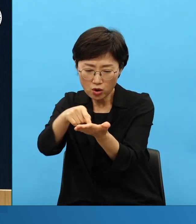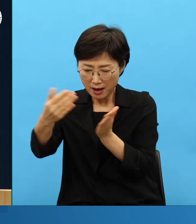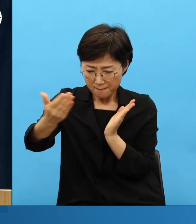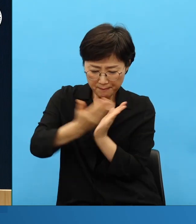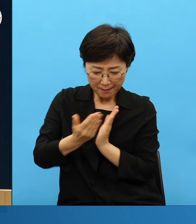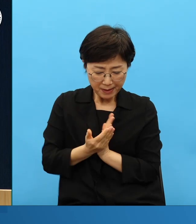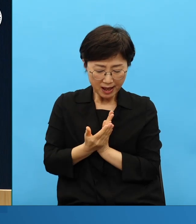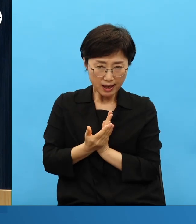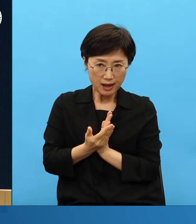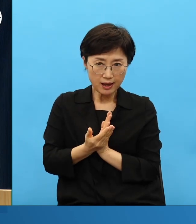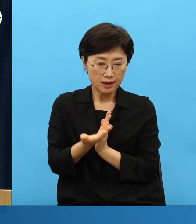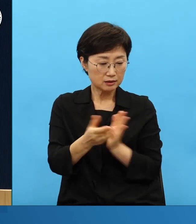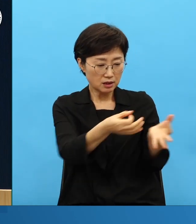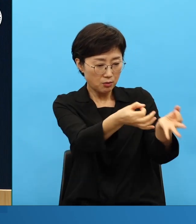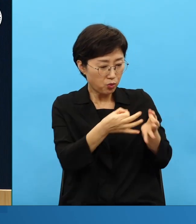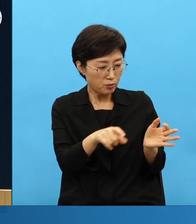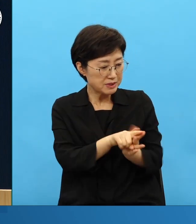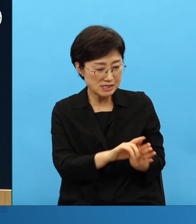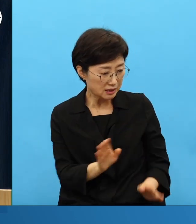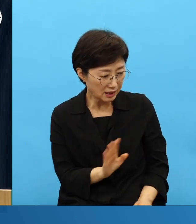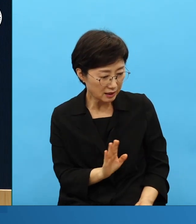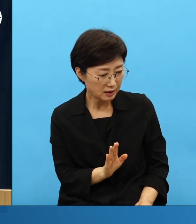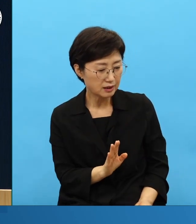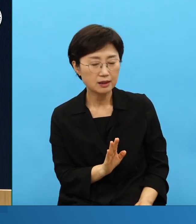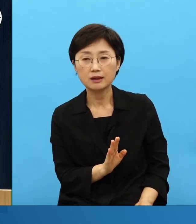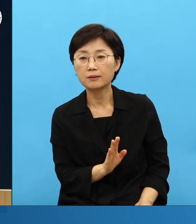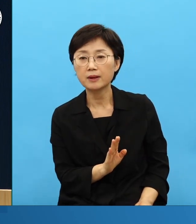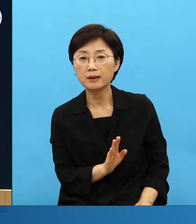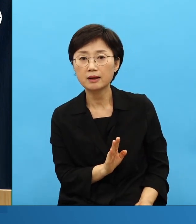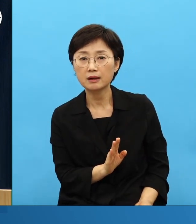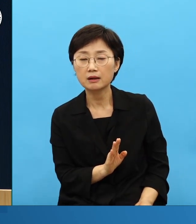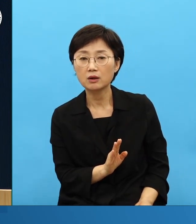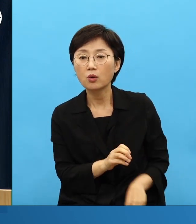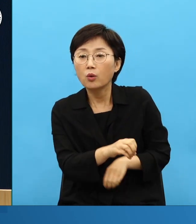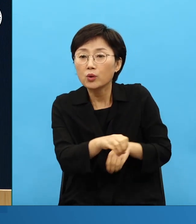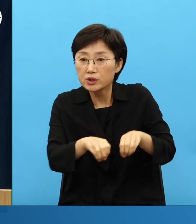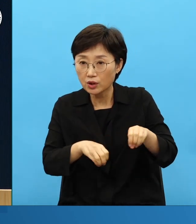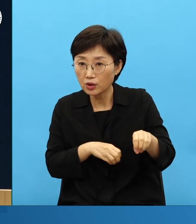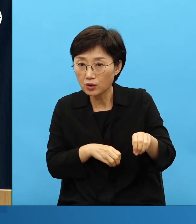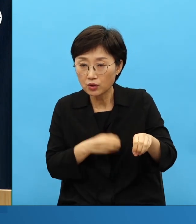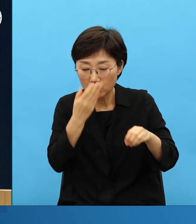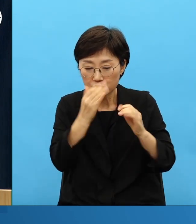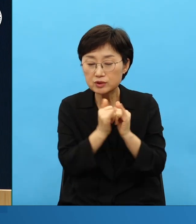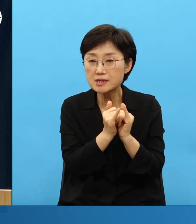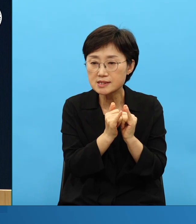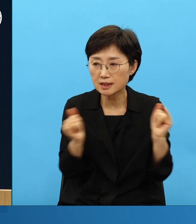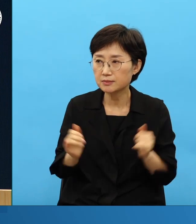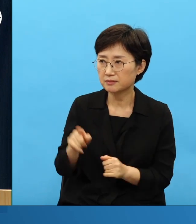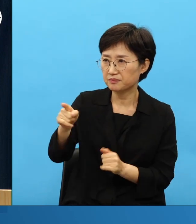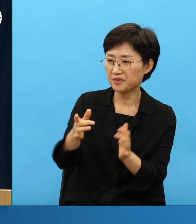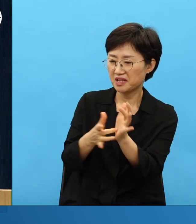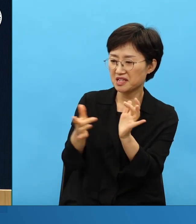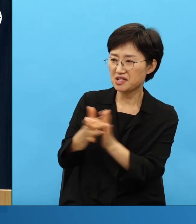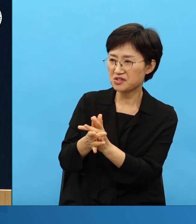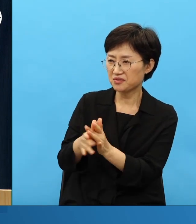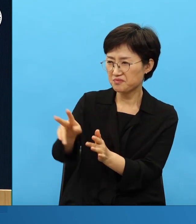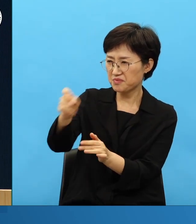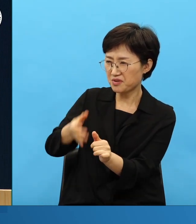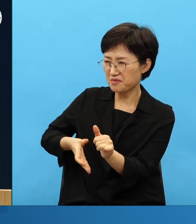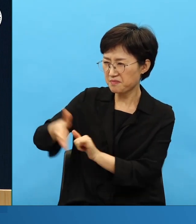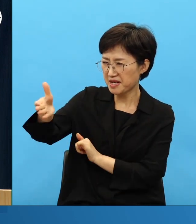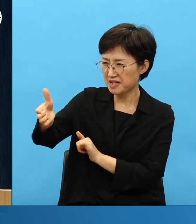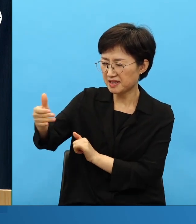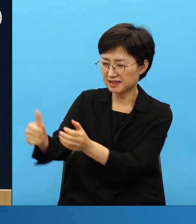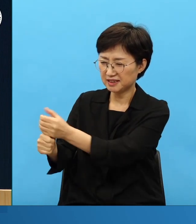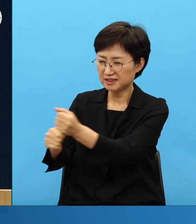정도냐? 우리는 예수를 십자가에 못 박고 잘못이 있다면 그 피값은 우리